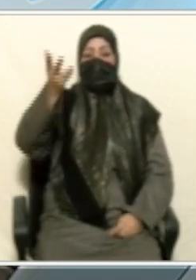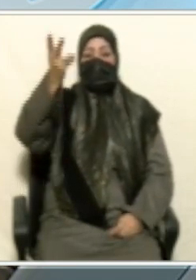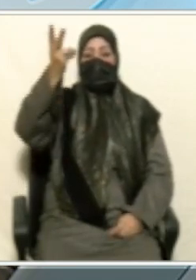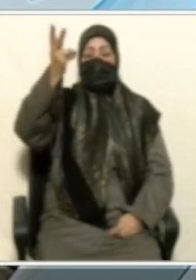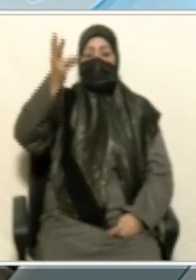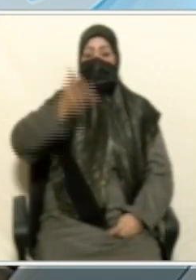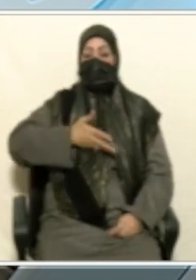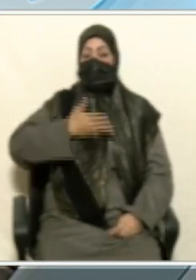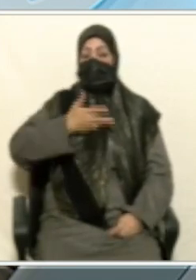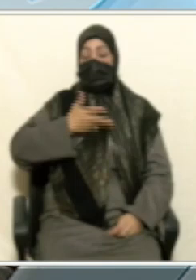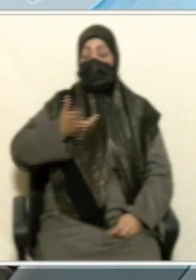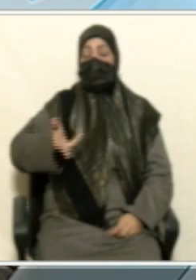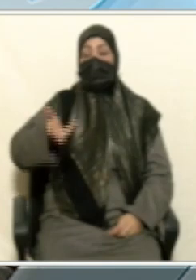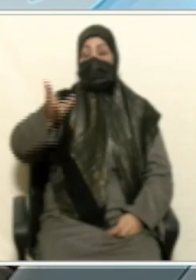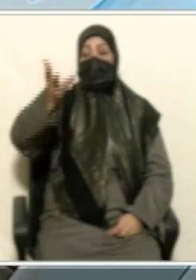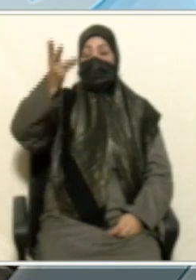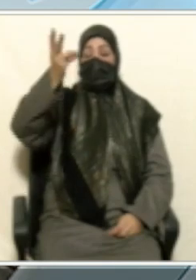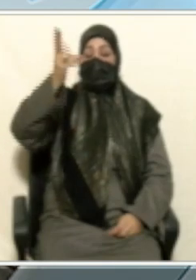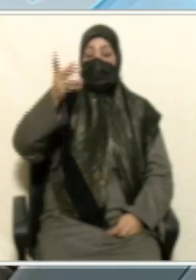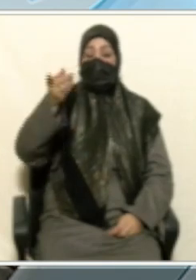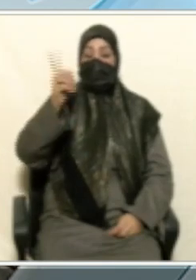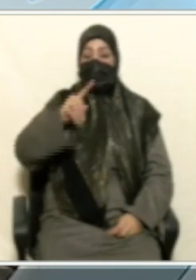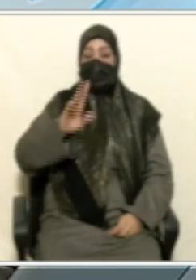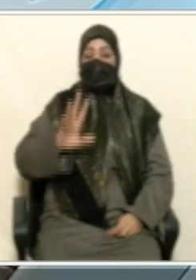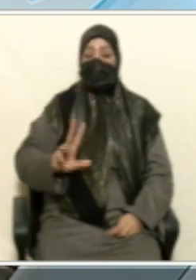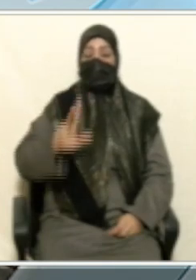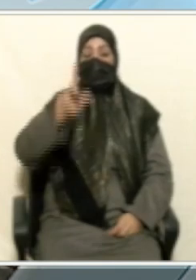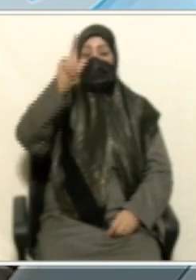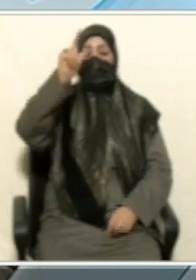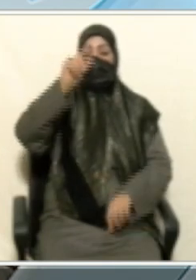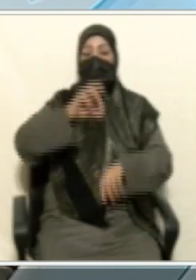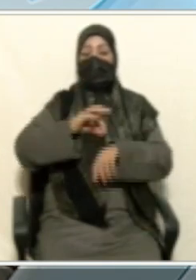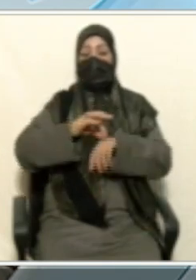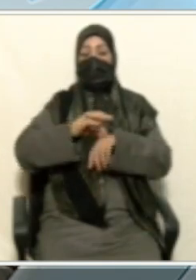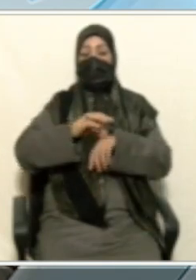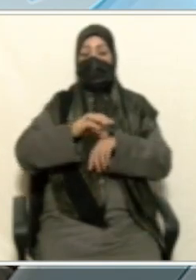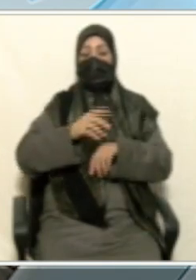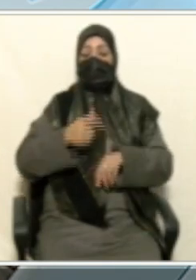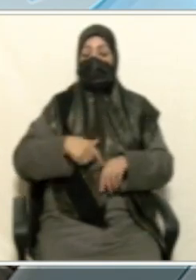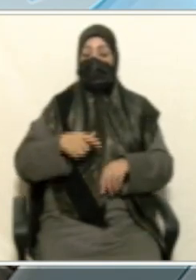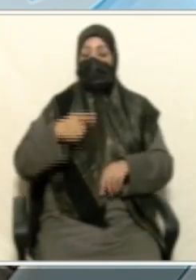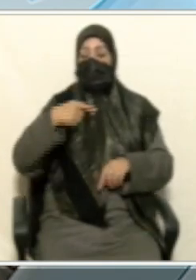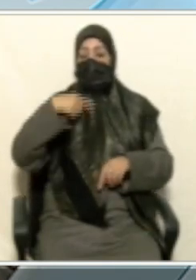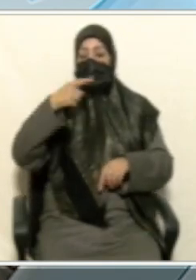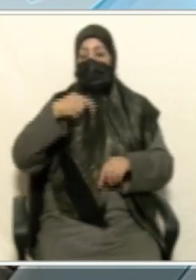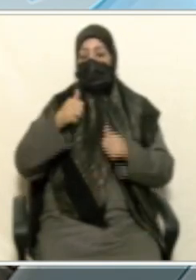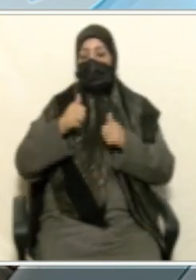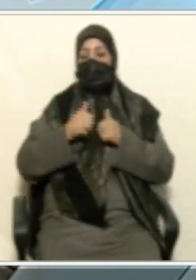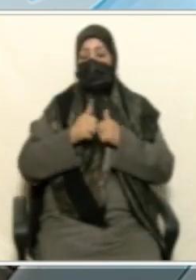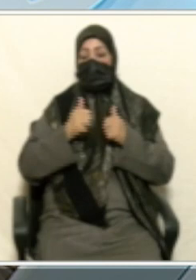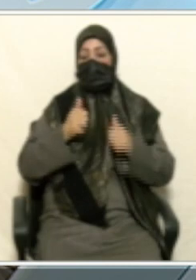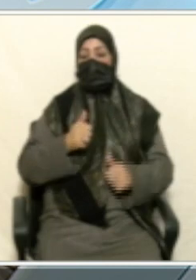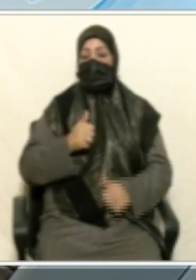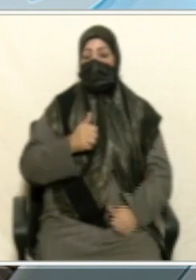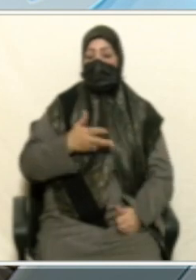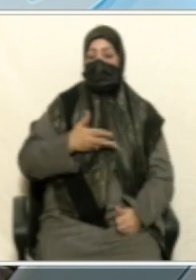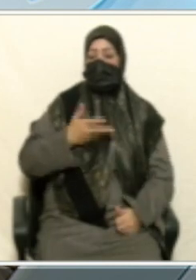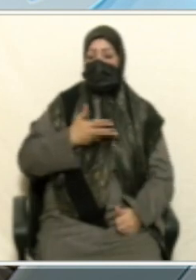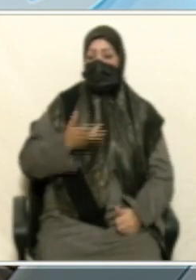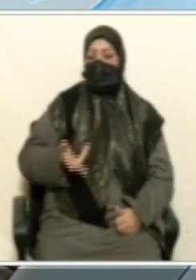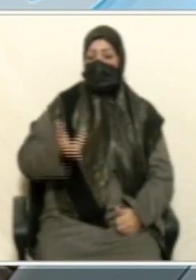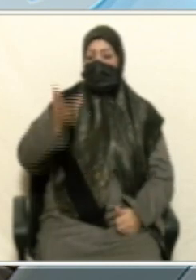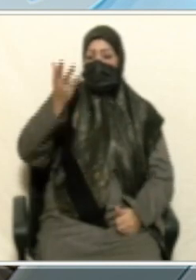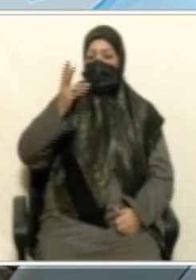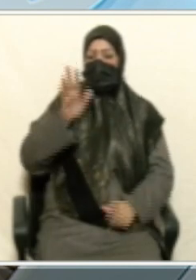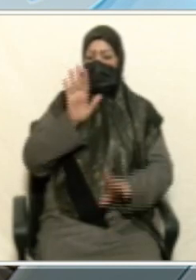يصبح إنسانا يمكنه أن يعيش في هذه الحياة الدنيا. هذا العمر الذي أفنياه في خدمته، ألا يستحق